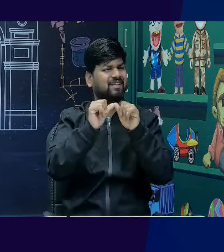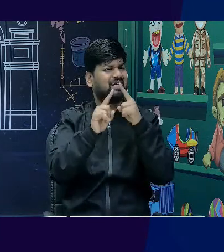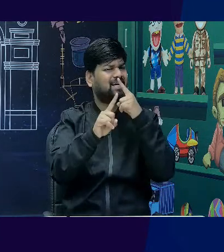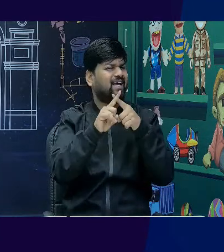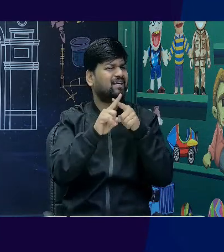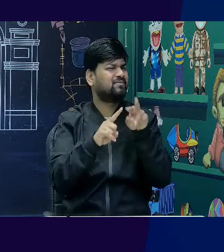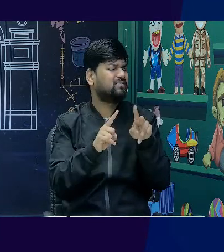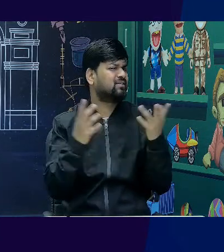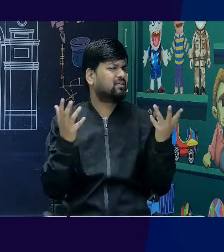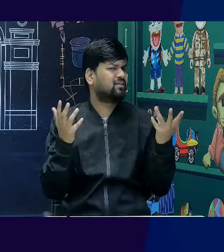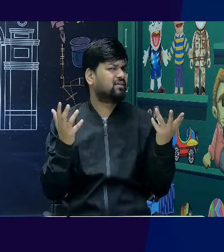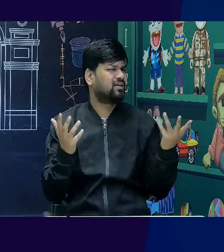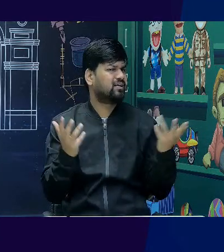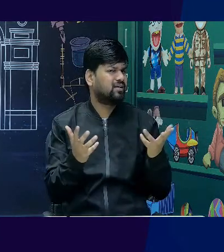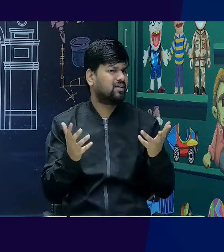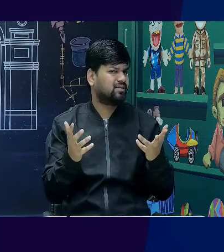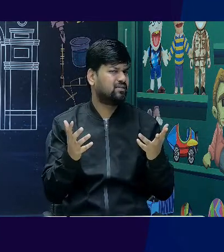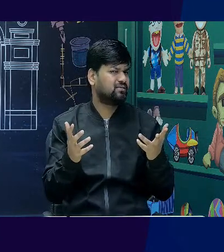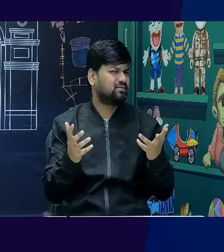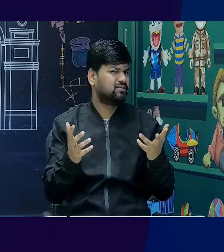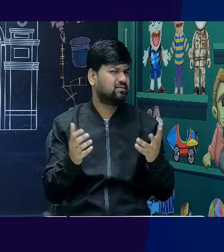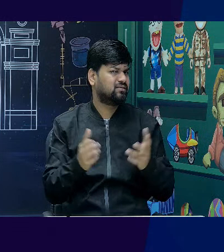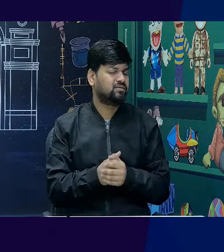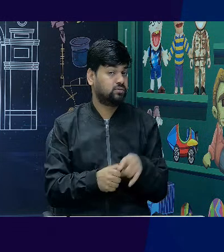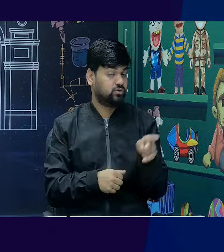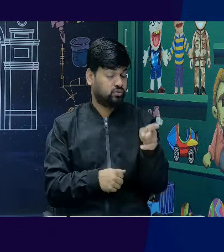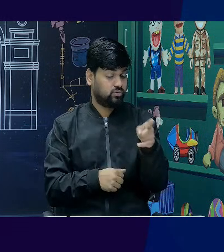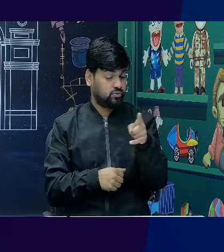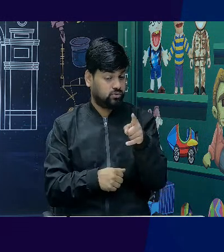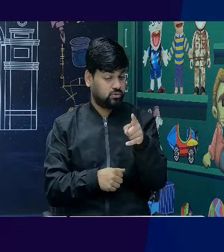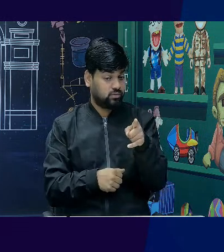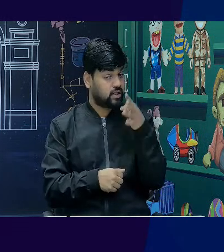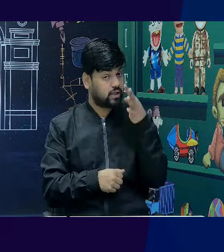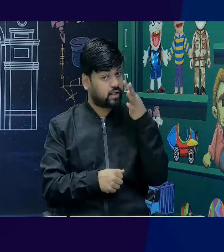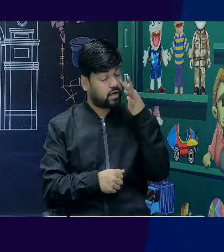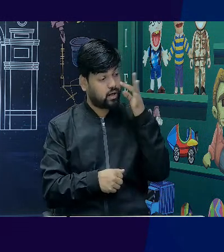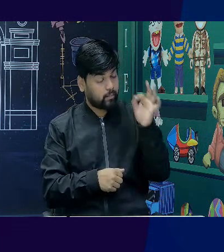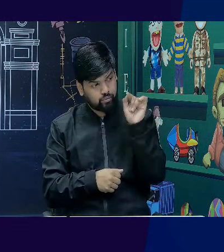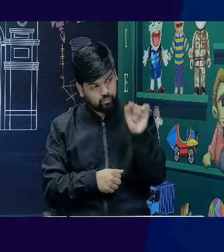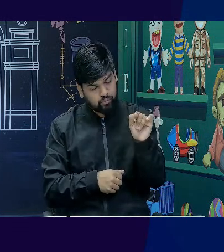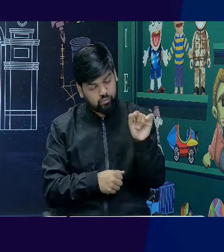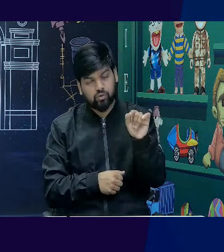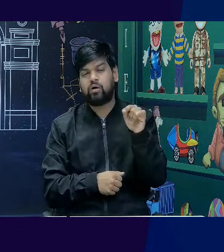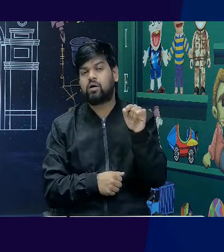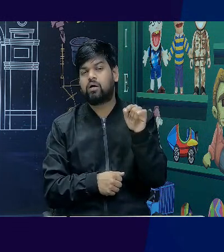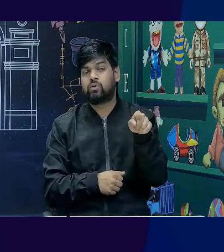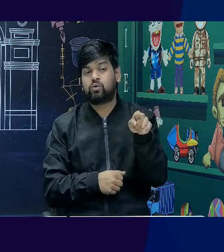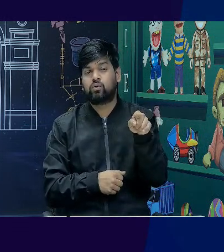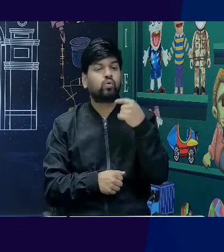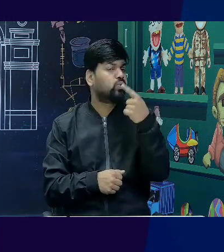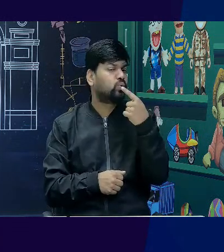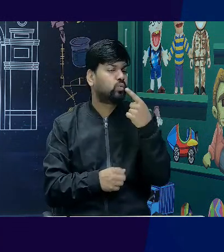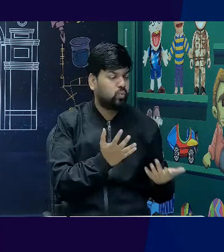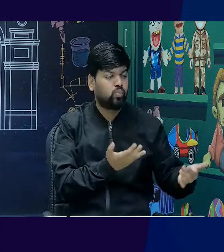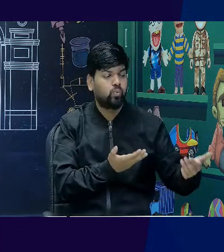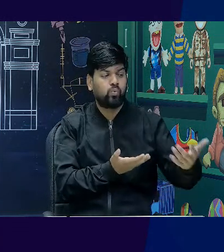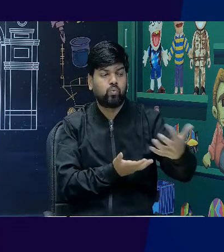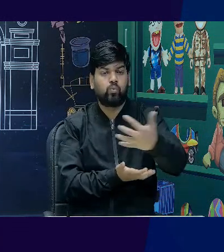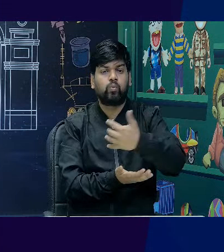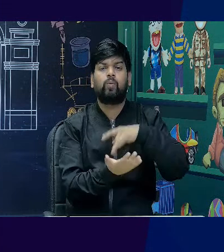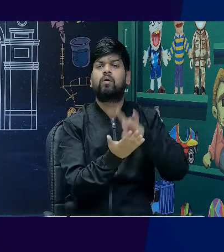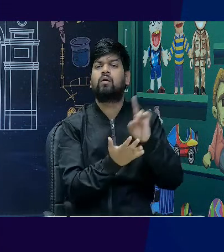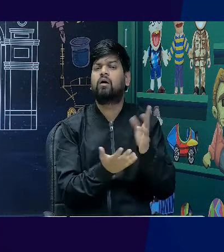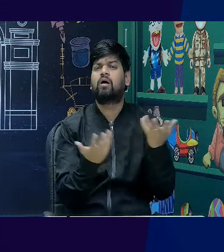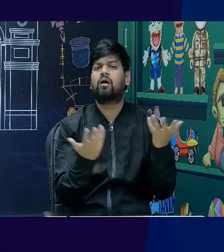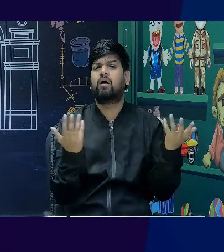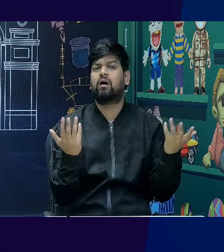मैंडेटरी पेमेंट्स जो एक इंडिविजुअल से कलेक्ट करते हैं कॉर्पोरेशंस या फिर गवर्नमेंट को हम पे करते हैं